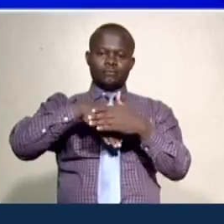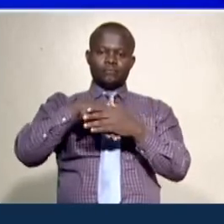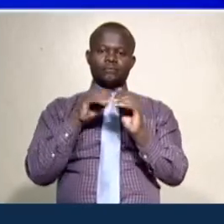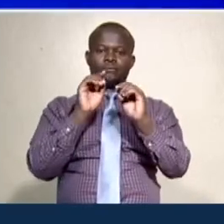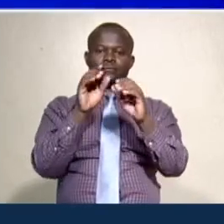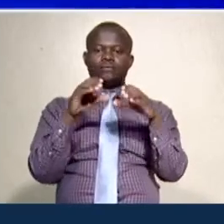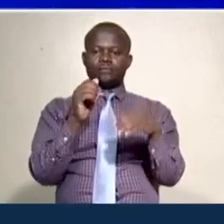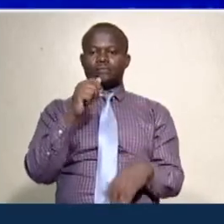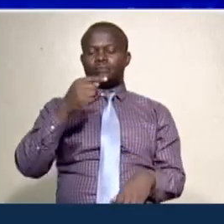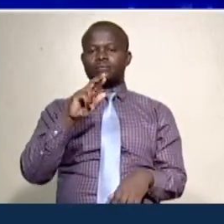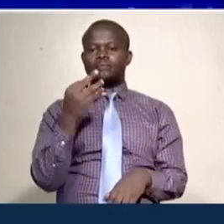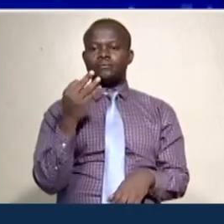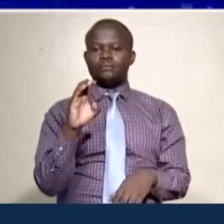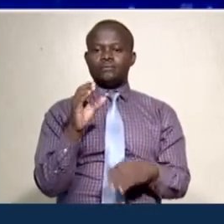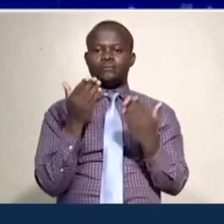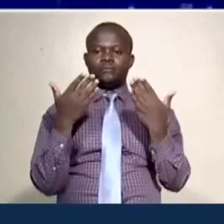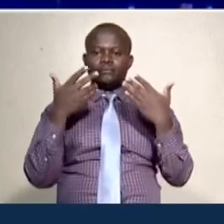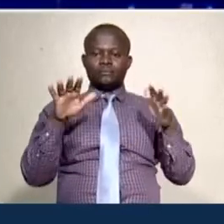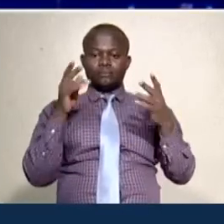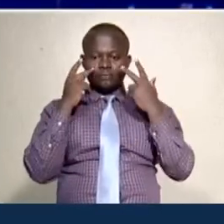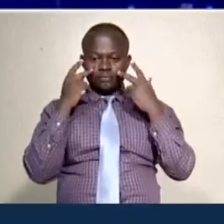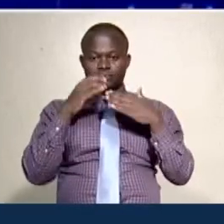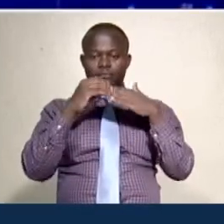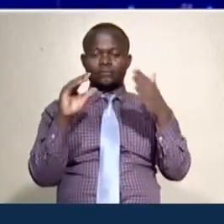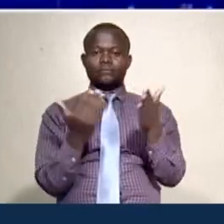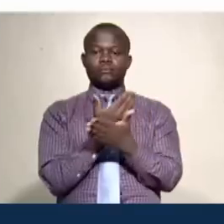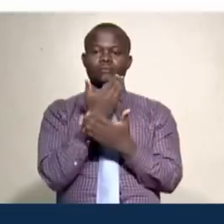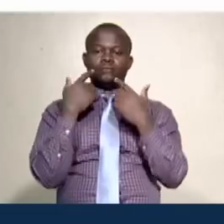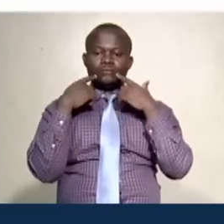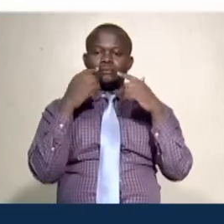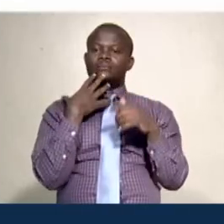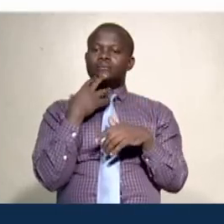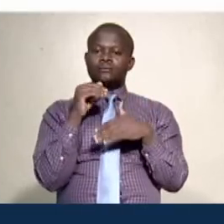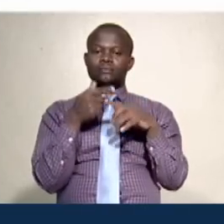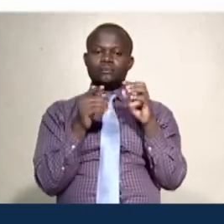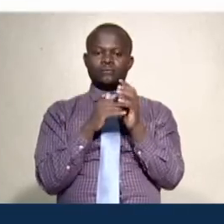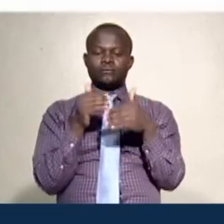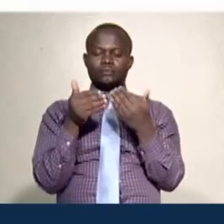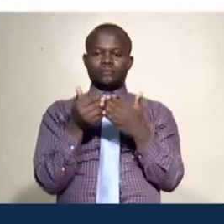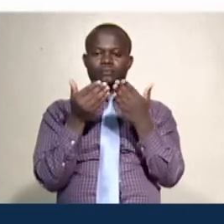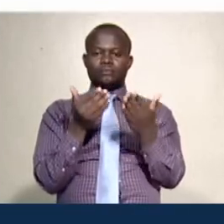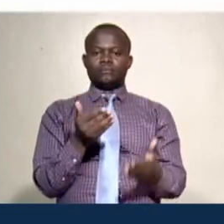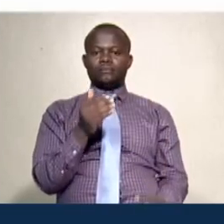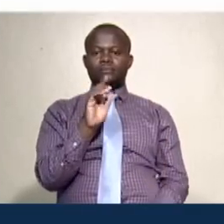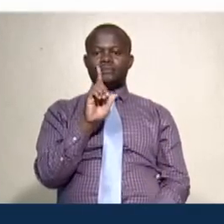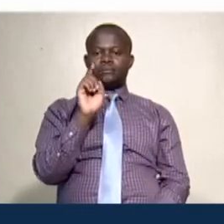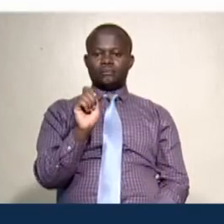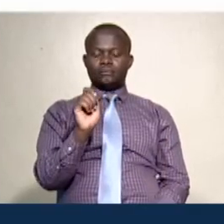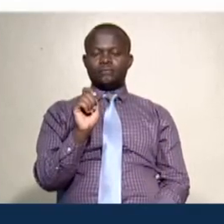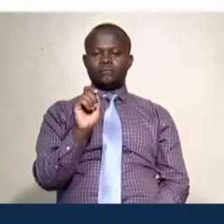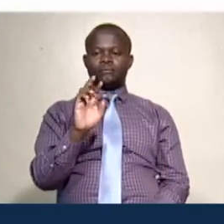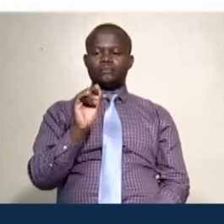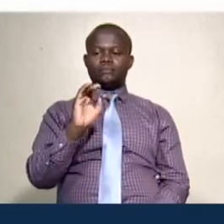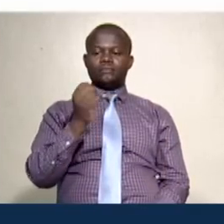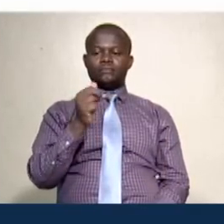twerekeze muri ekipe ya APR Football Club, aho yamaze kubona abayobozi bashya batangajwe kuwa gatanu, ndetse akaba ari Lieutenant Colonel Richard